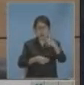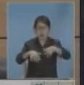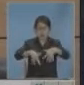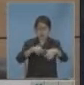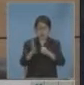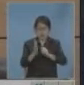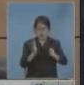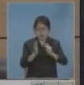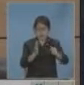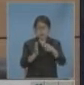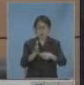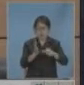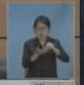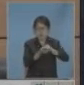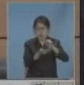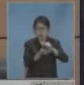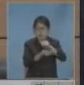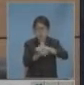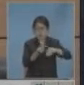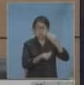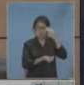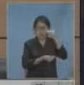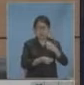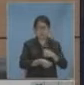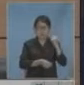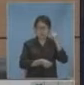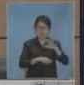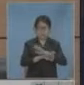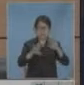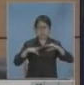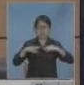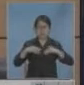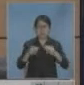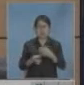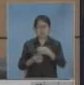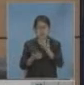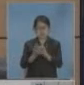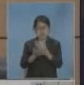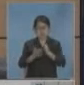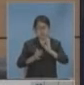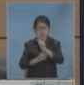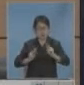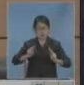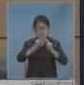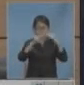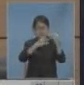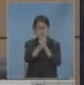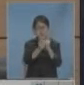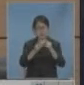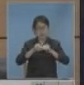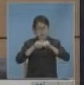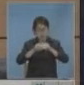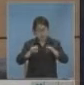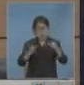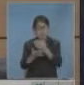ชาชนทั้งประเทศซึ่งตรงนี้กระผมไม่เห็นด้วยเพราะต้องการที่จะให้เงินดังกล่าวนั้นลงไปสู่พี่น้องประชาชนที่ยากจ